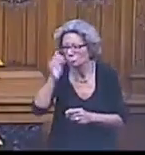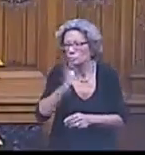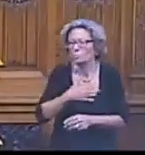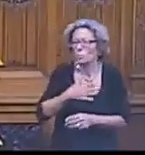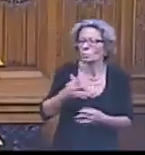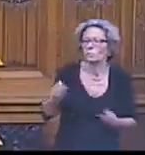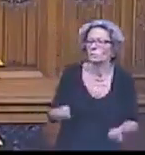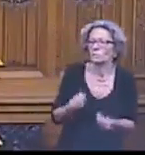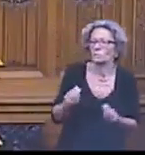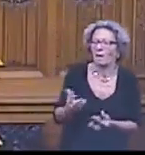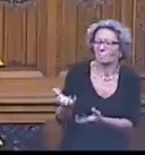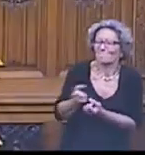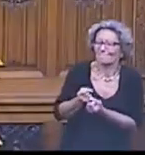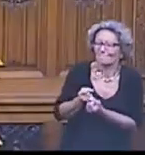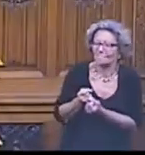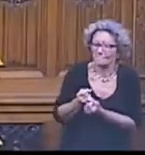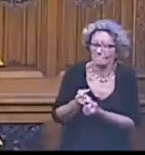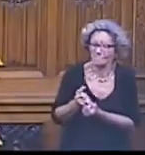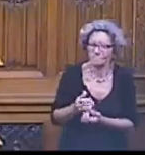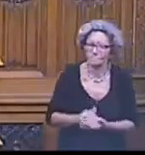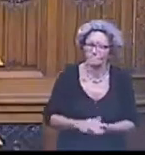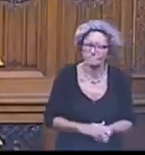zu instrumentalisieren.